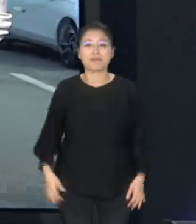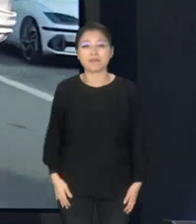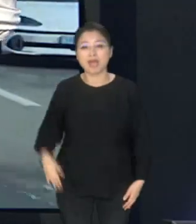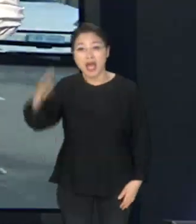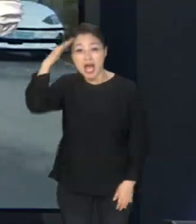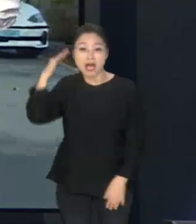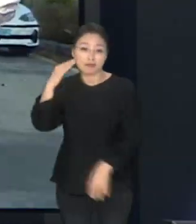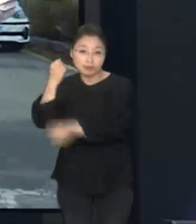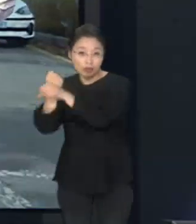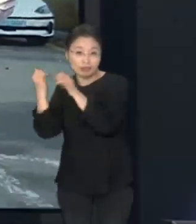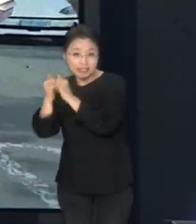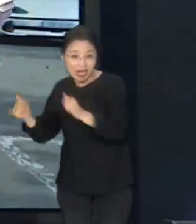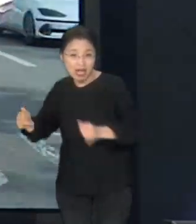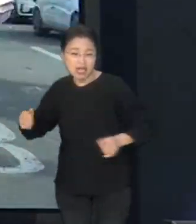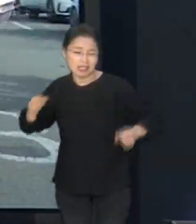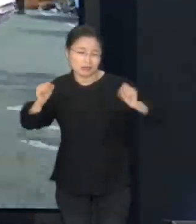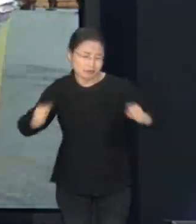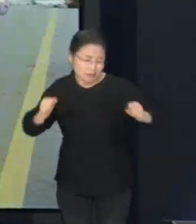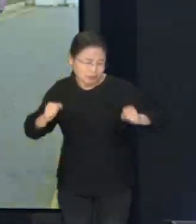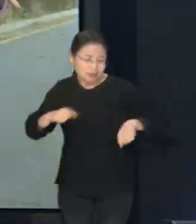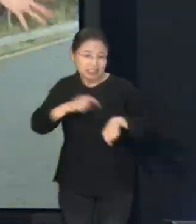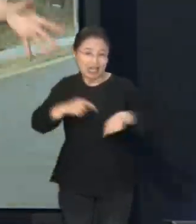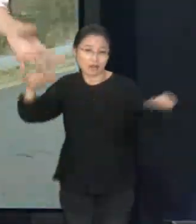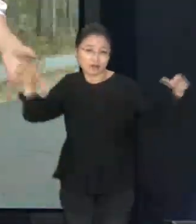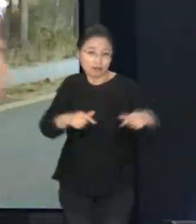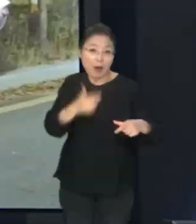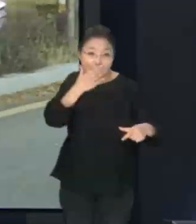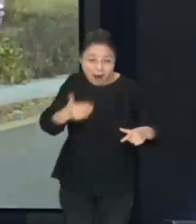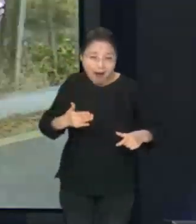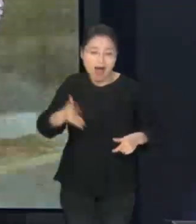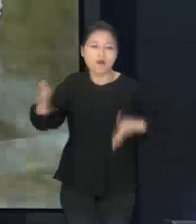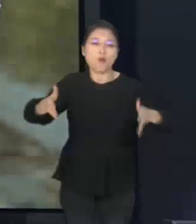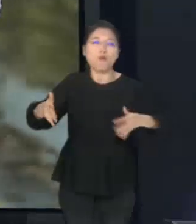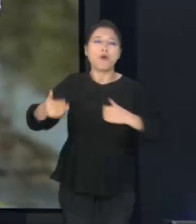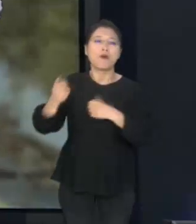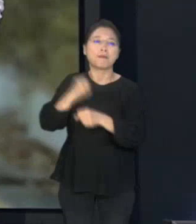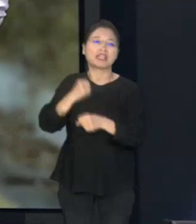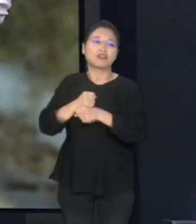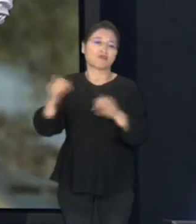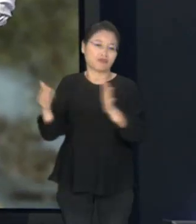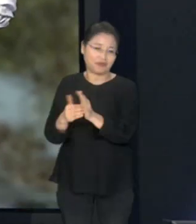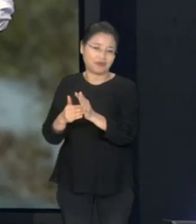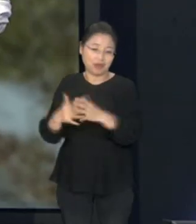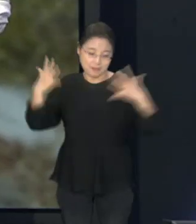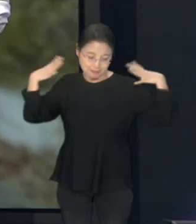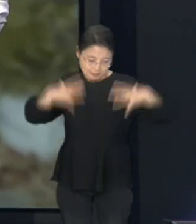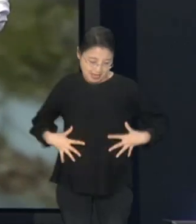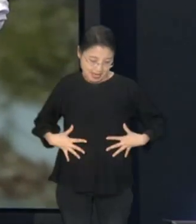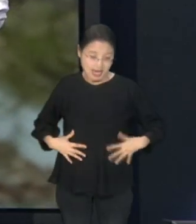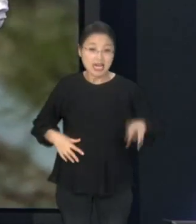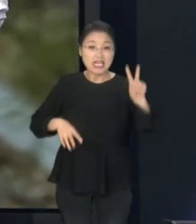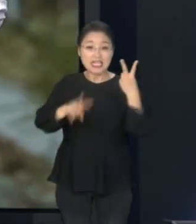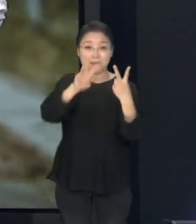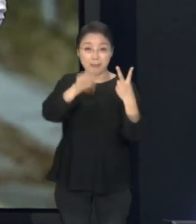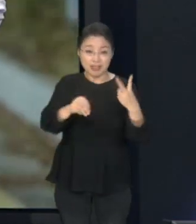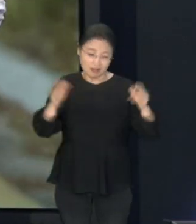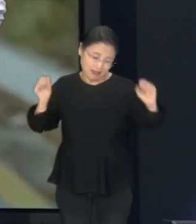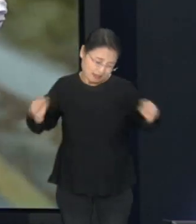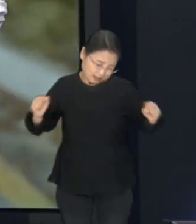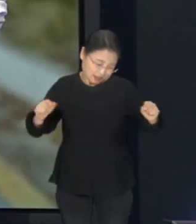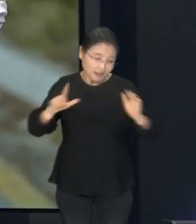국내 연구진이 달리기 기록을 단축해주는 웨어러블 로봇 슈트를 개발했는데요. 200m 달리기 기록을